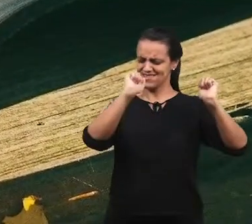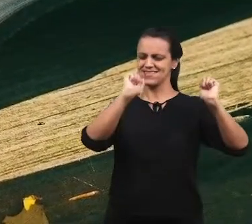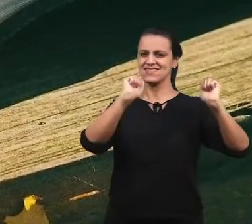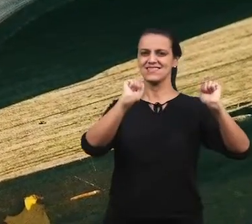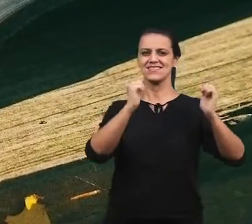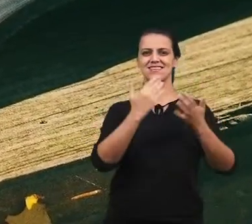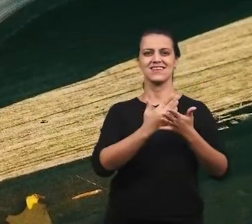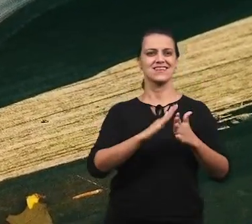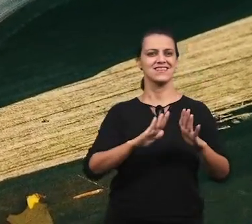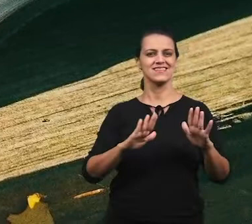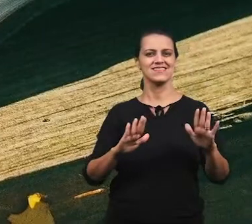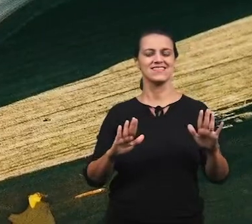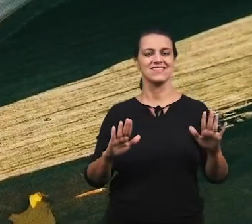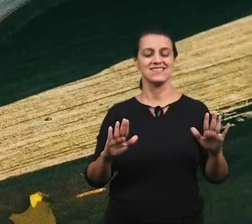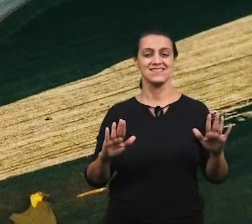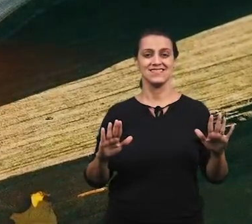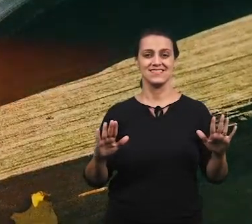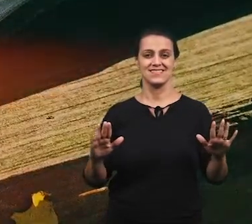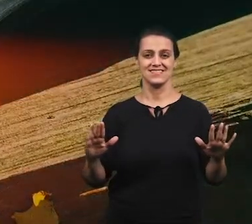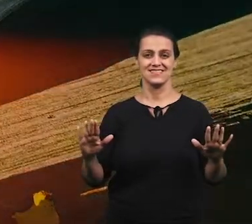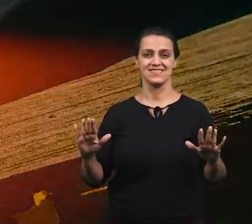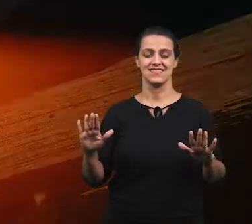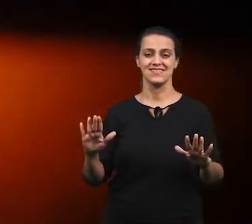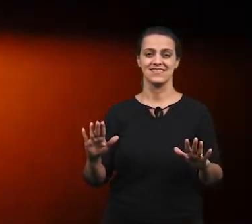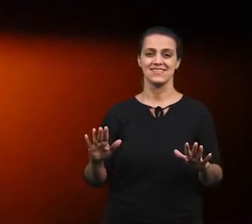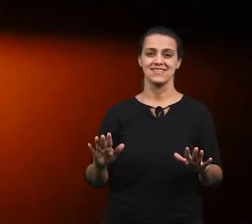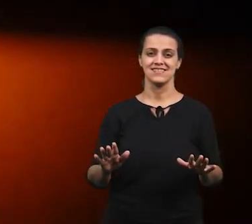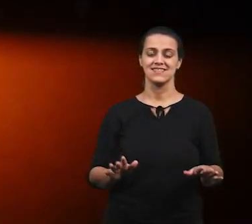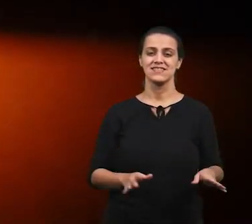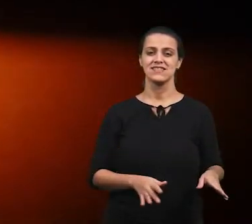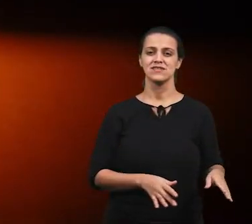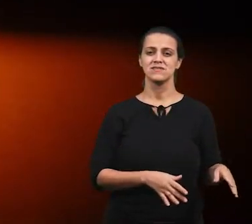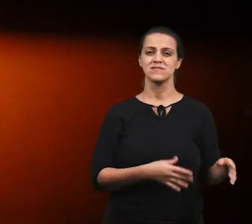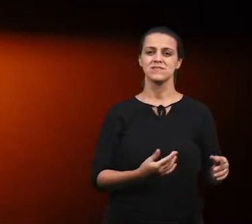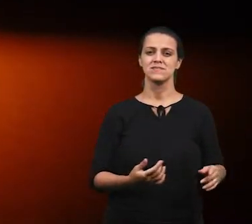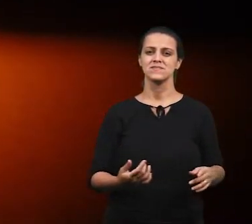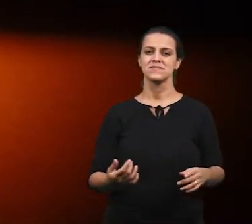в слеза, твой мир течет рекой.